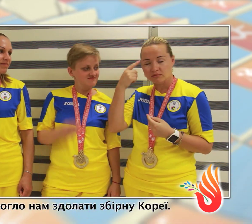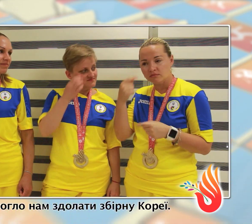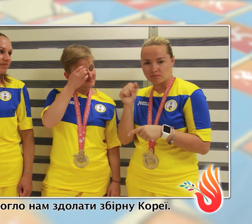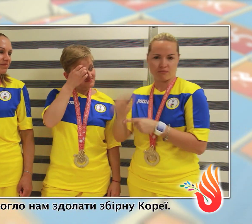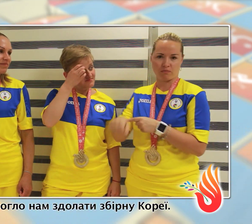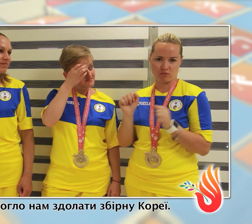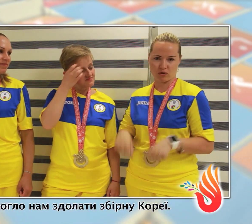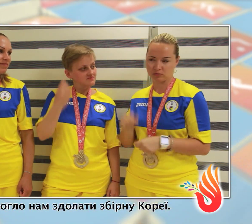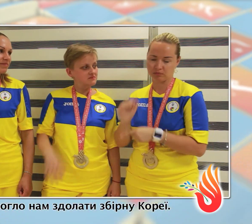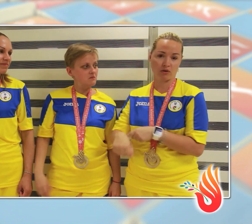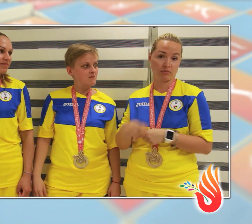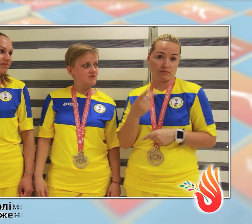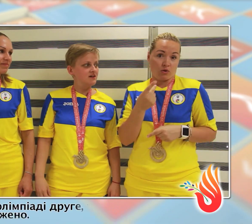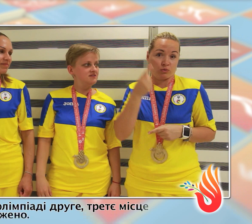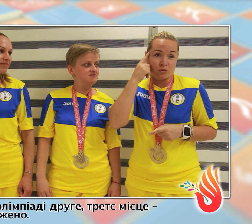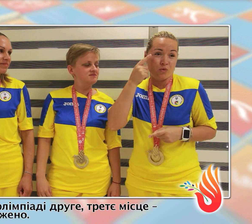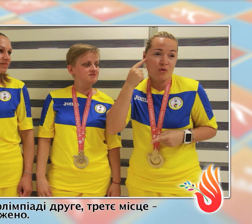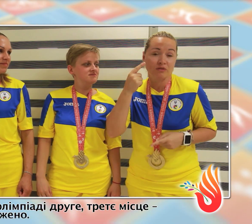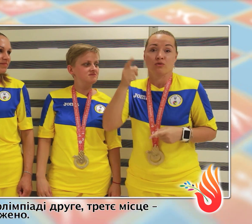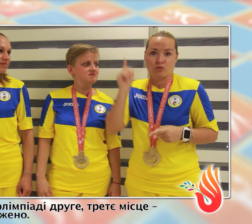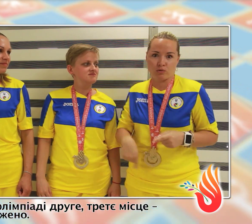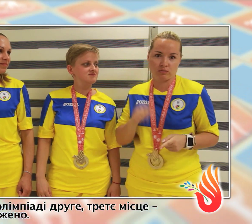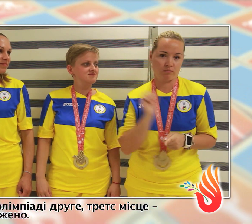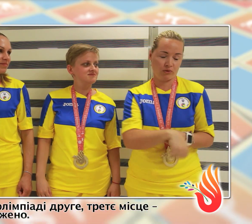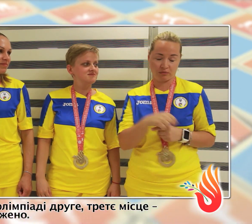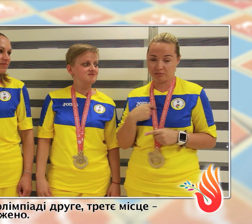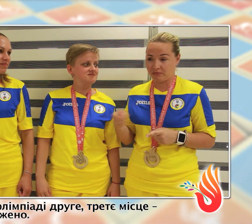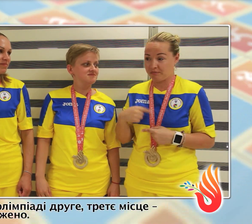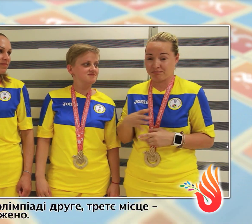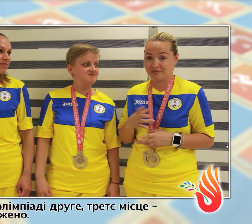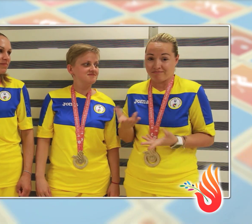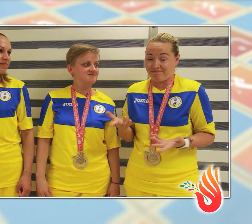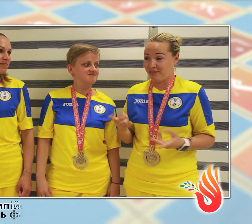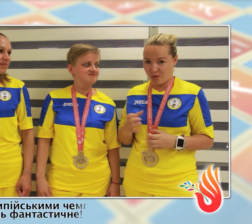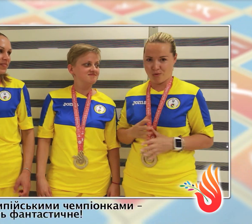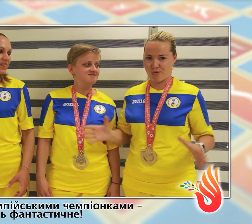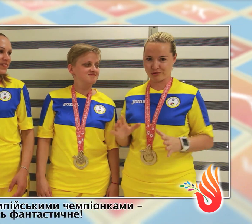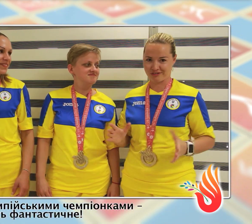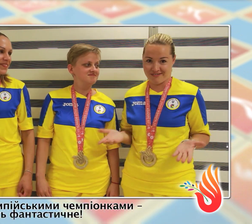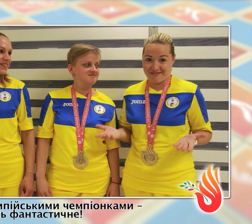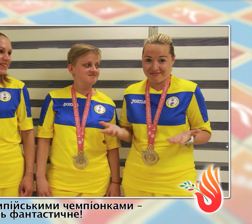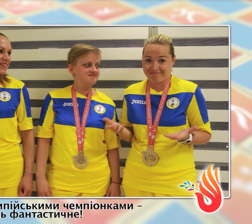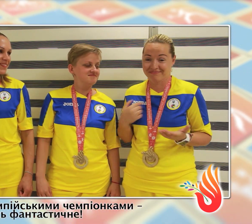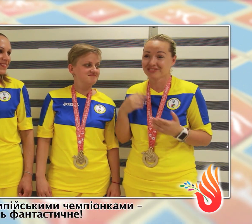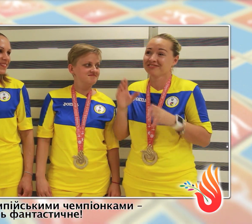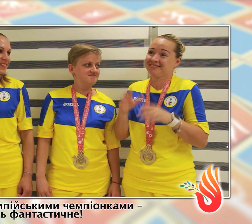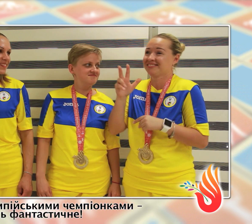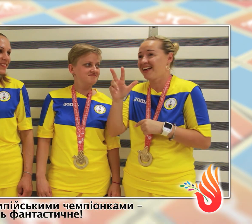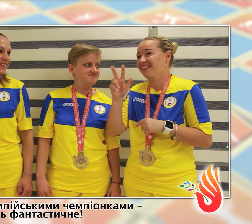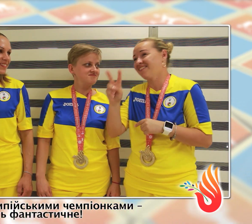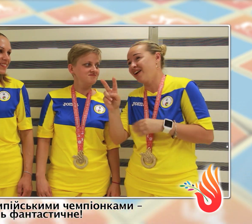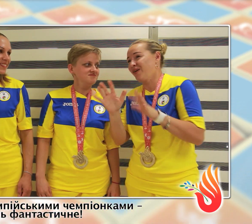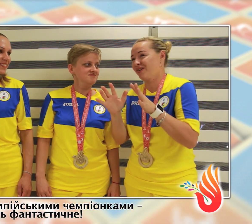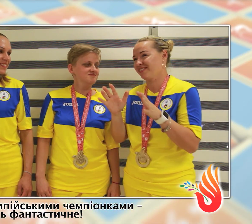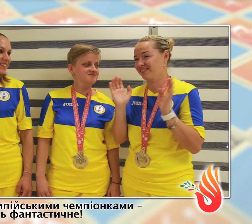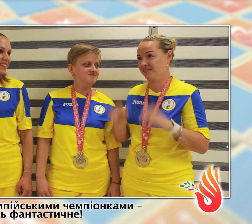здолати збірну Кореї. Посісти на дефлімпіаді 2-3 місце – це також заслужено. Але стати дефлімпійськими чемпіонами –